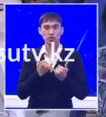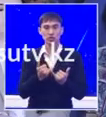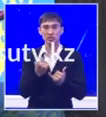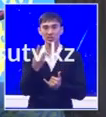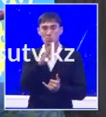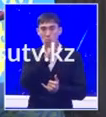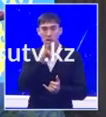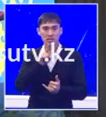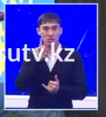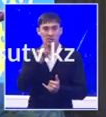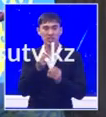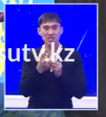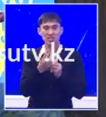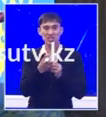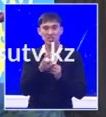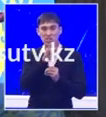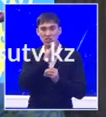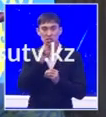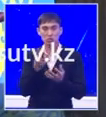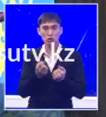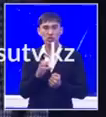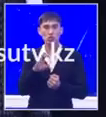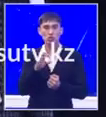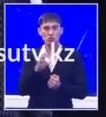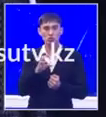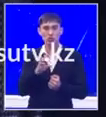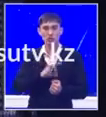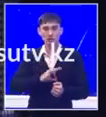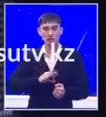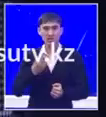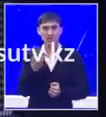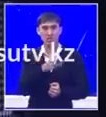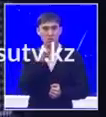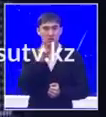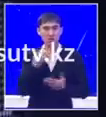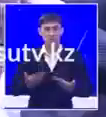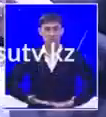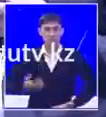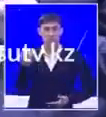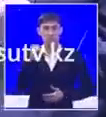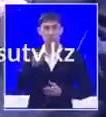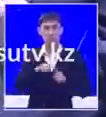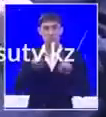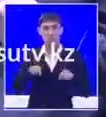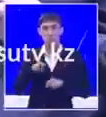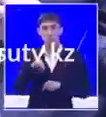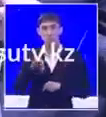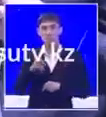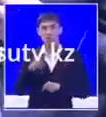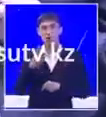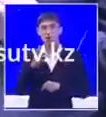13 женщин получили награду cмыслe к трое молодых жителей района стали победителями премий кость баши